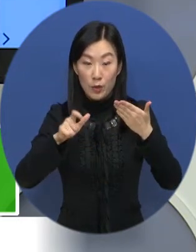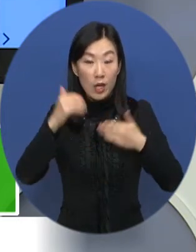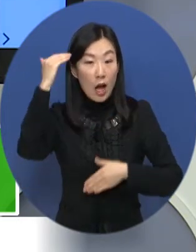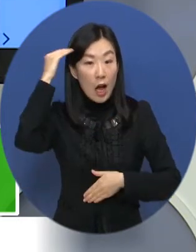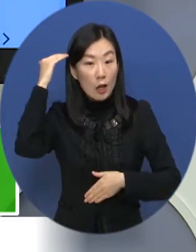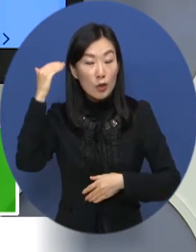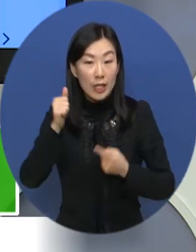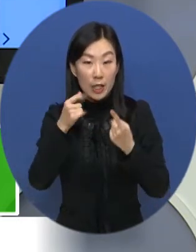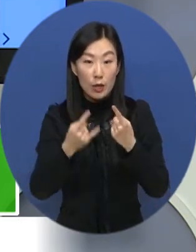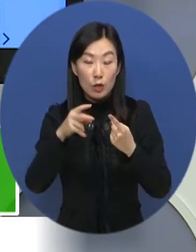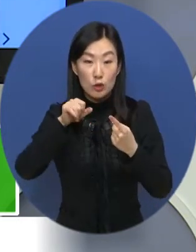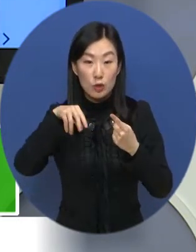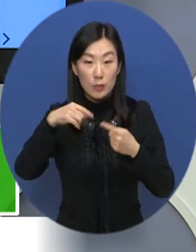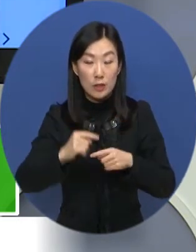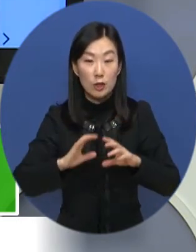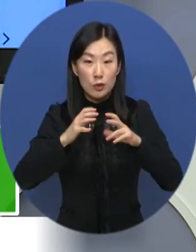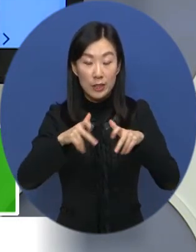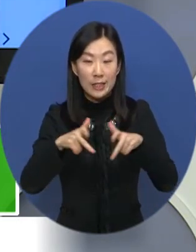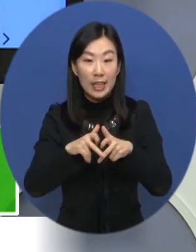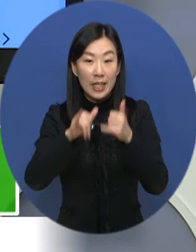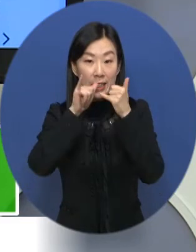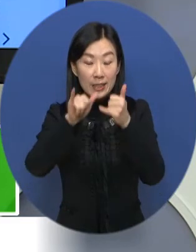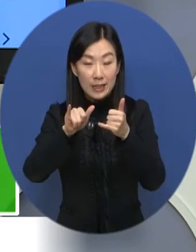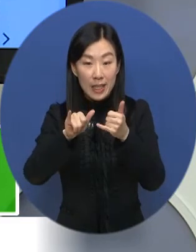장애인올해의인물상은1997년